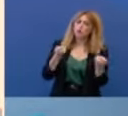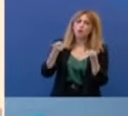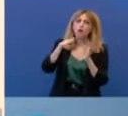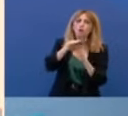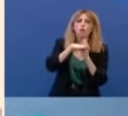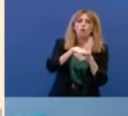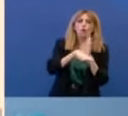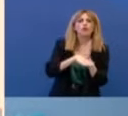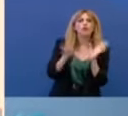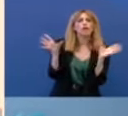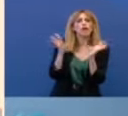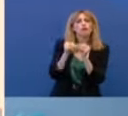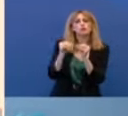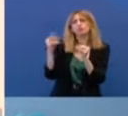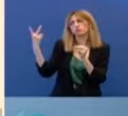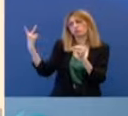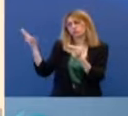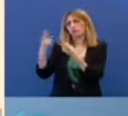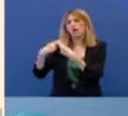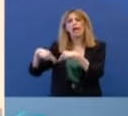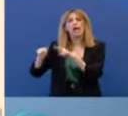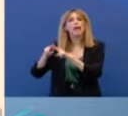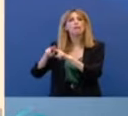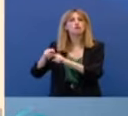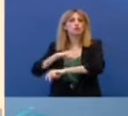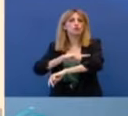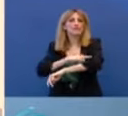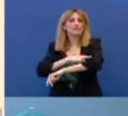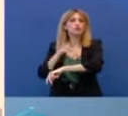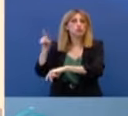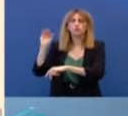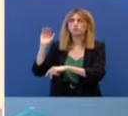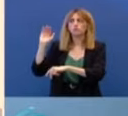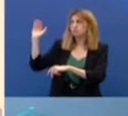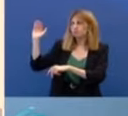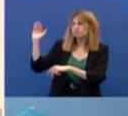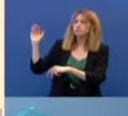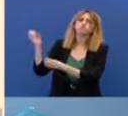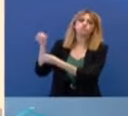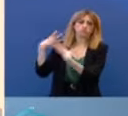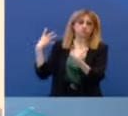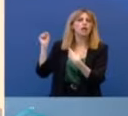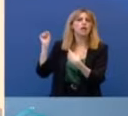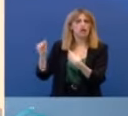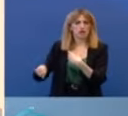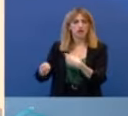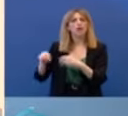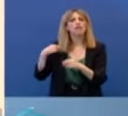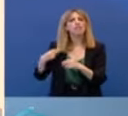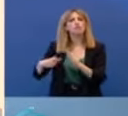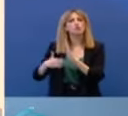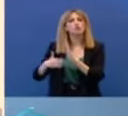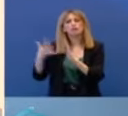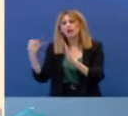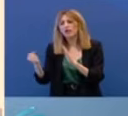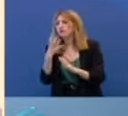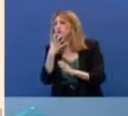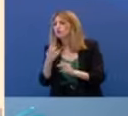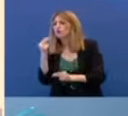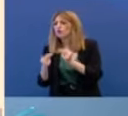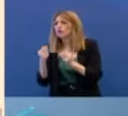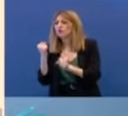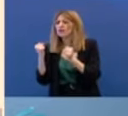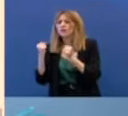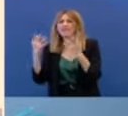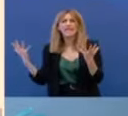Αυτοί οι εργαζόμενοι θα παραμείνουν στο σπίτι τους, όπου εργάζονται με τηλεργασία, μέχρι να πάρει απόφαση διαφορετική επιτροπή.